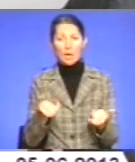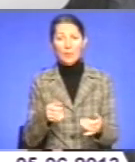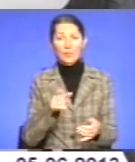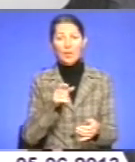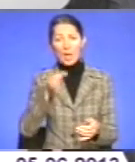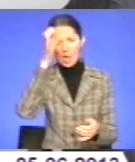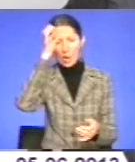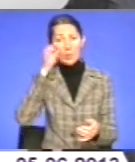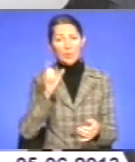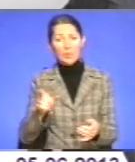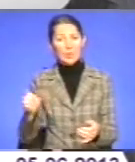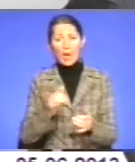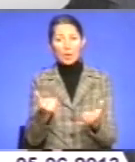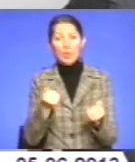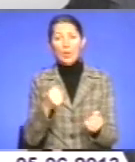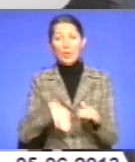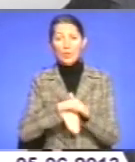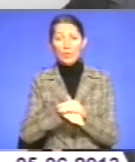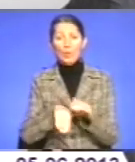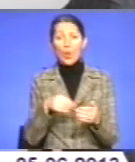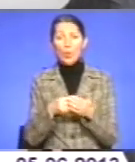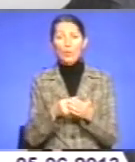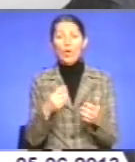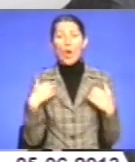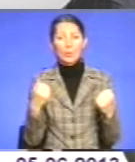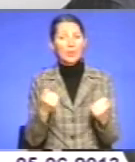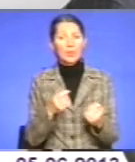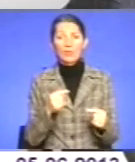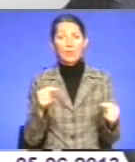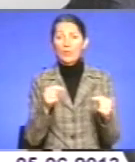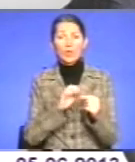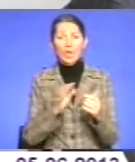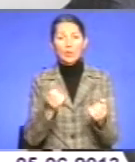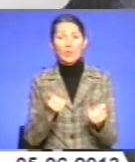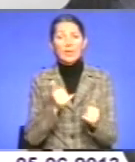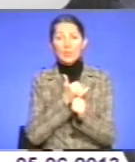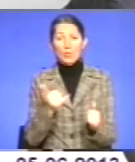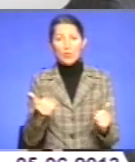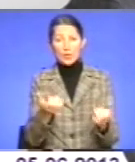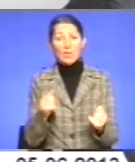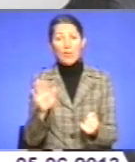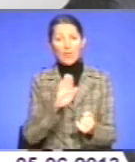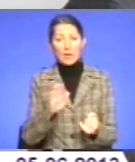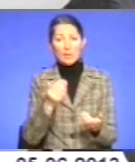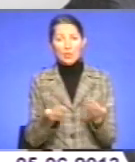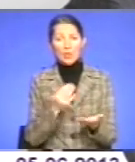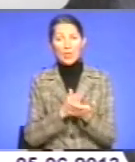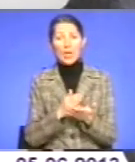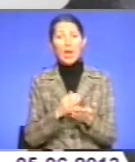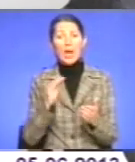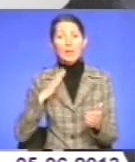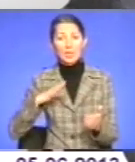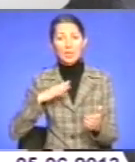та коштів на оздоровлення, вони вже їх відповідно і не отримують. Вони не можуть їх взяти у вересні. Тобто, якщо є надія, що та яма, яка